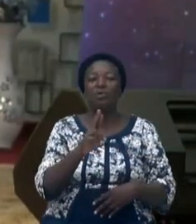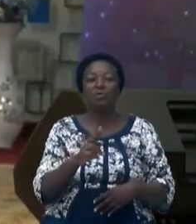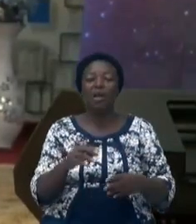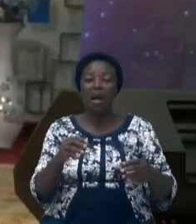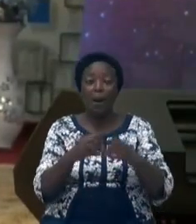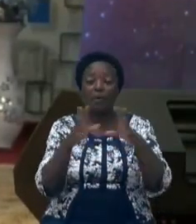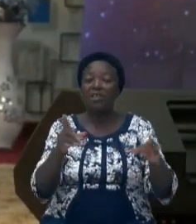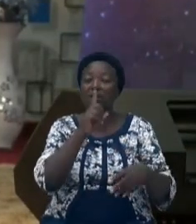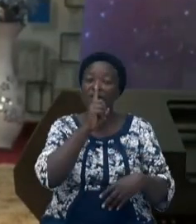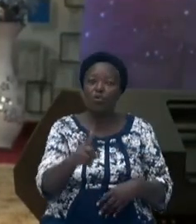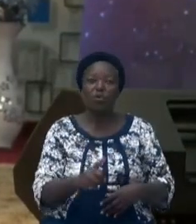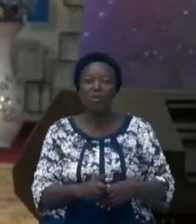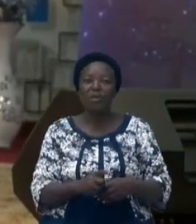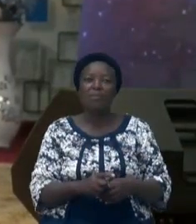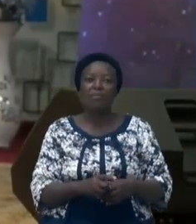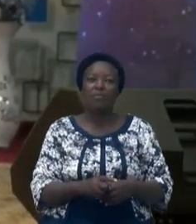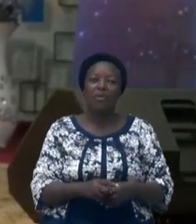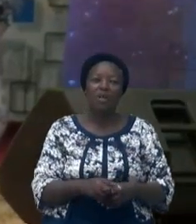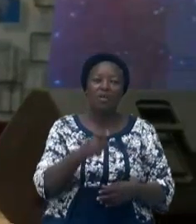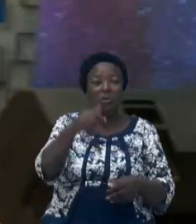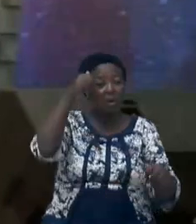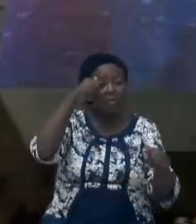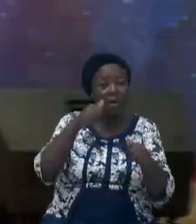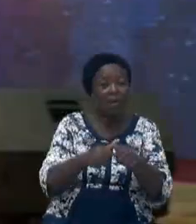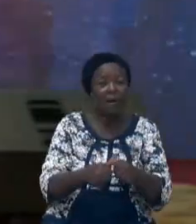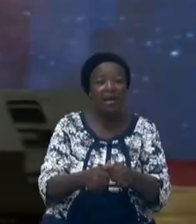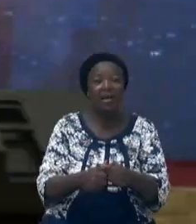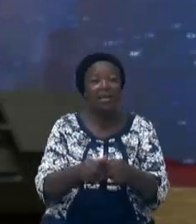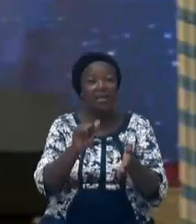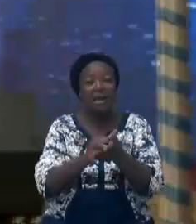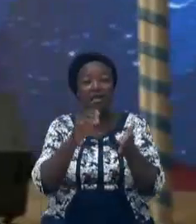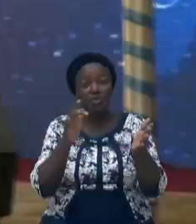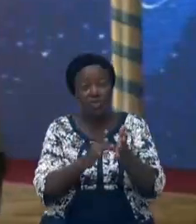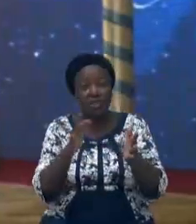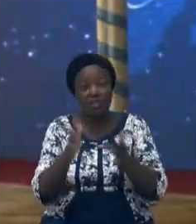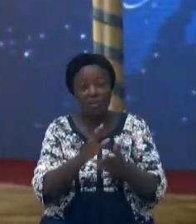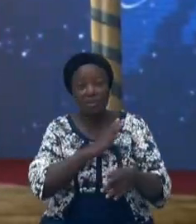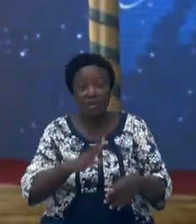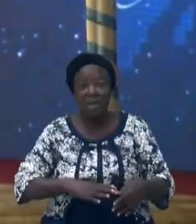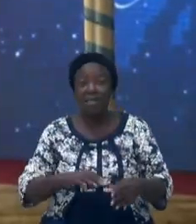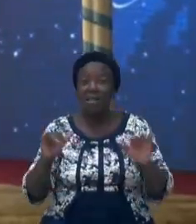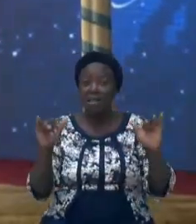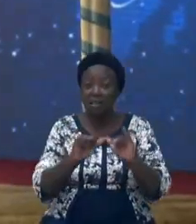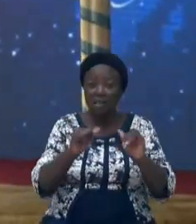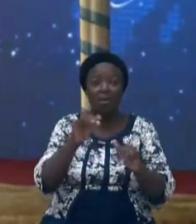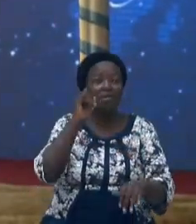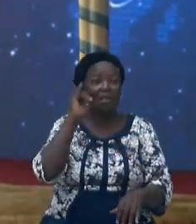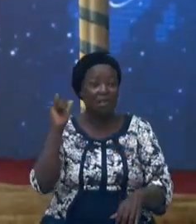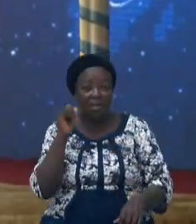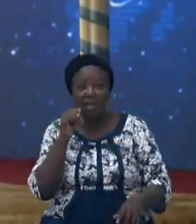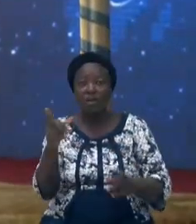l'abondance assuré l'abondance assuré rappelle-toi jésus christ est le même